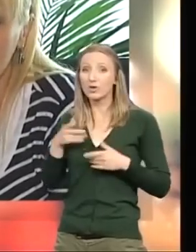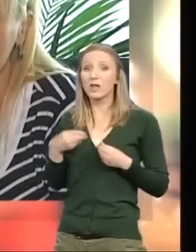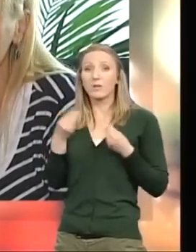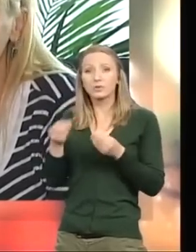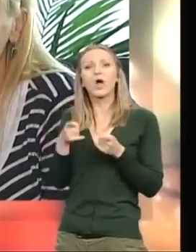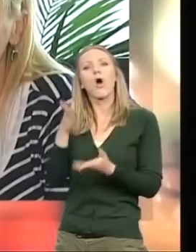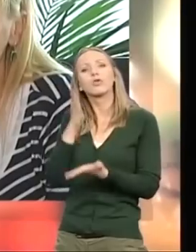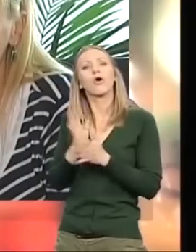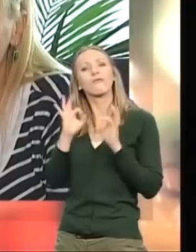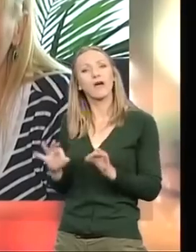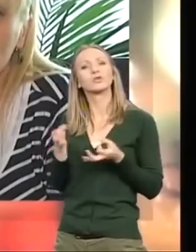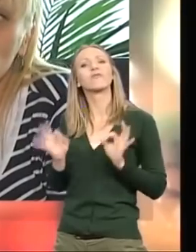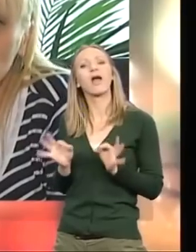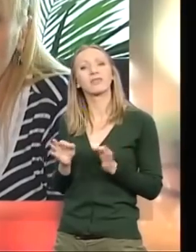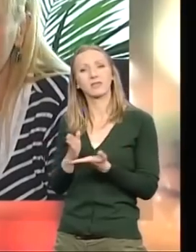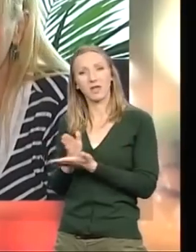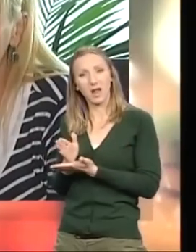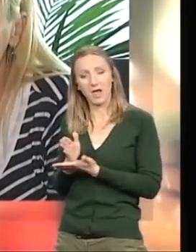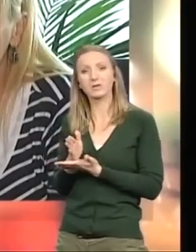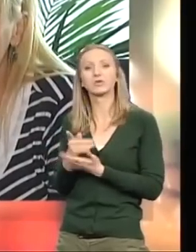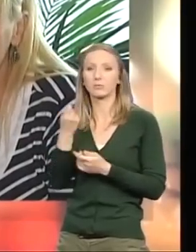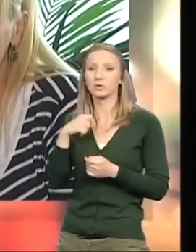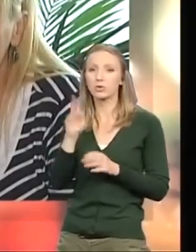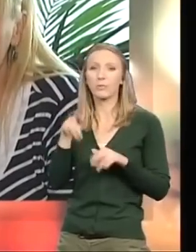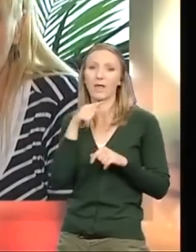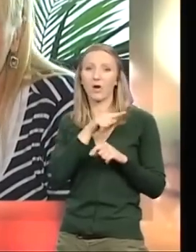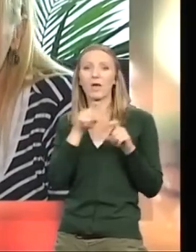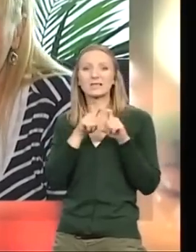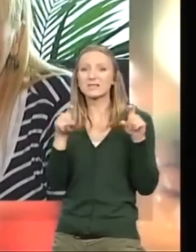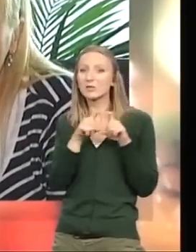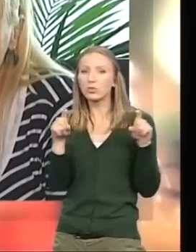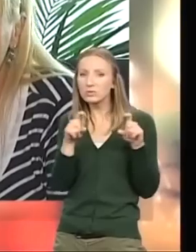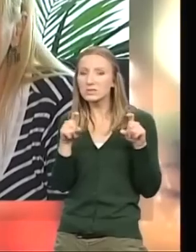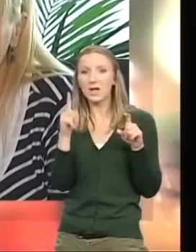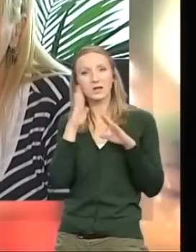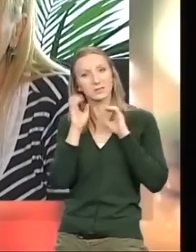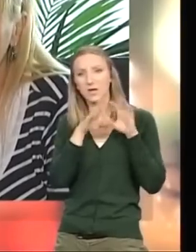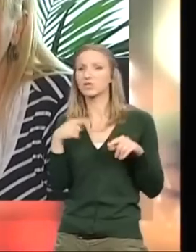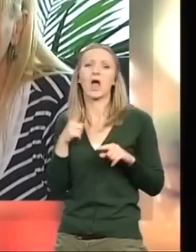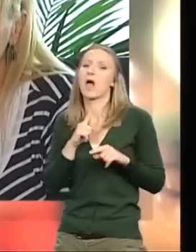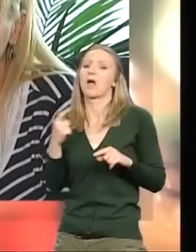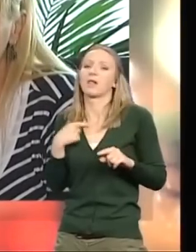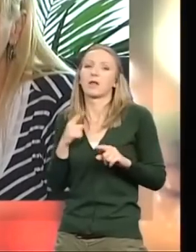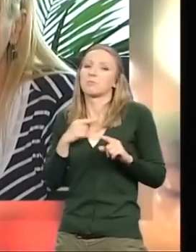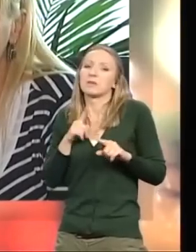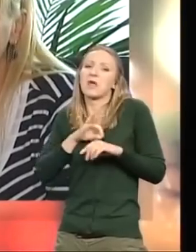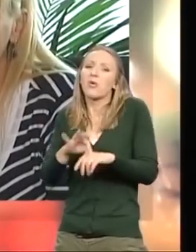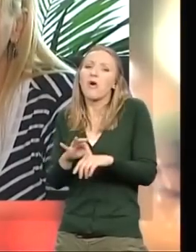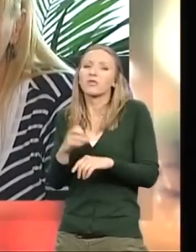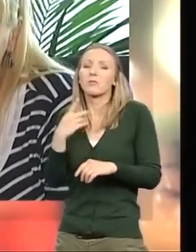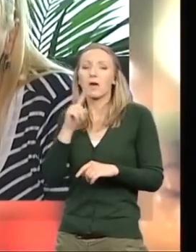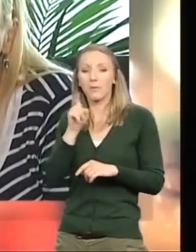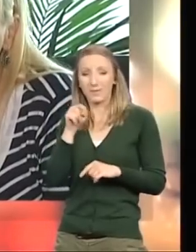odgovarajući kvaliteta način u odnosu na institucionalni smještaj, ali mi se ne rukovodimo kada je u pitanju ova grupacija korisnika